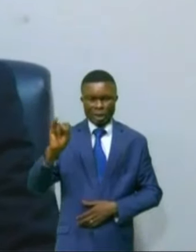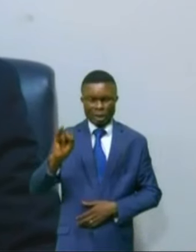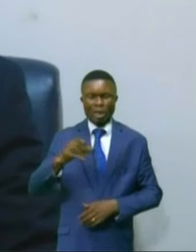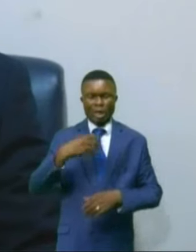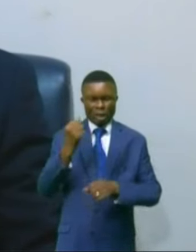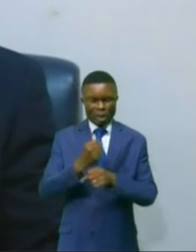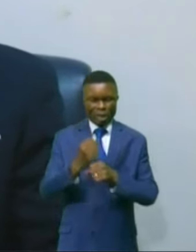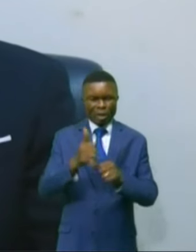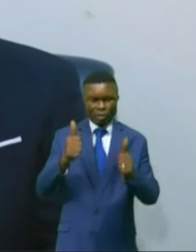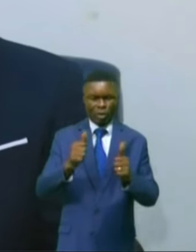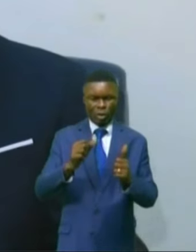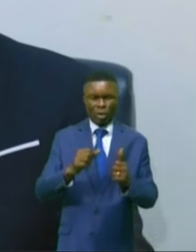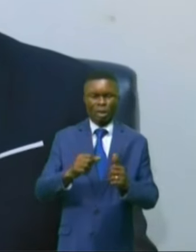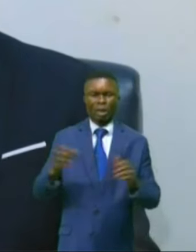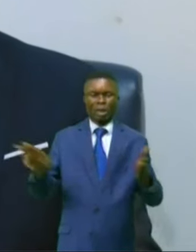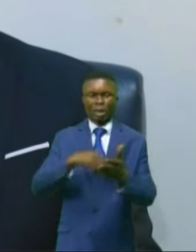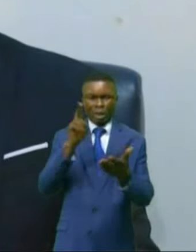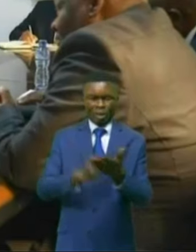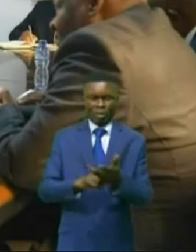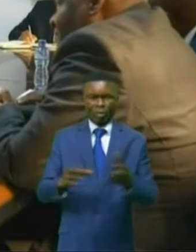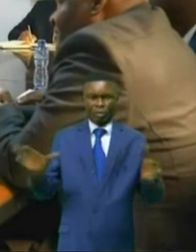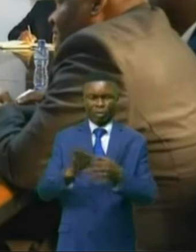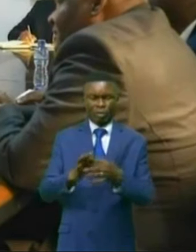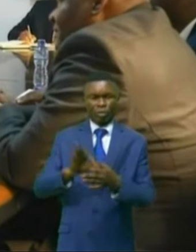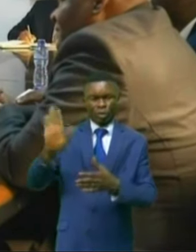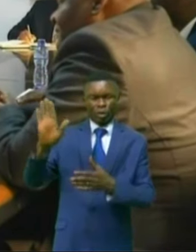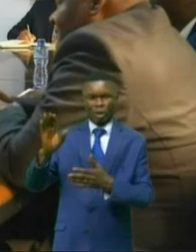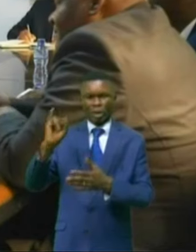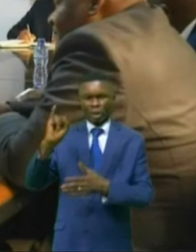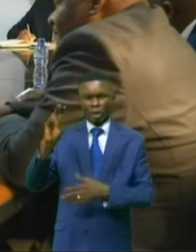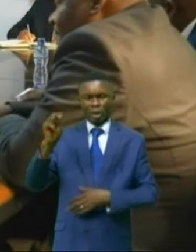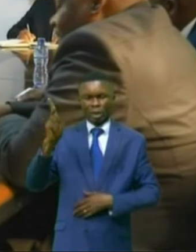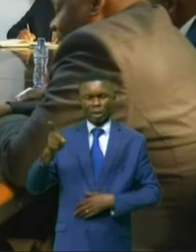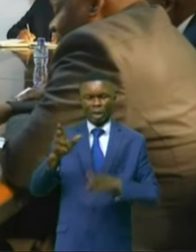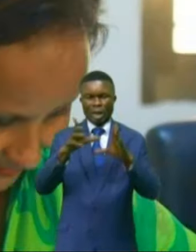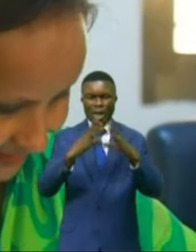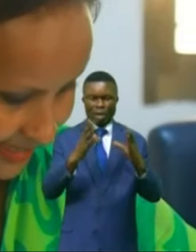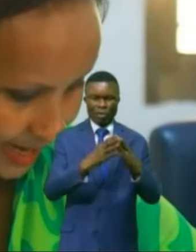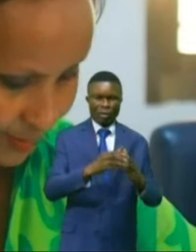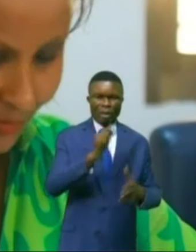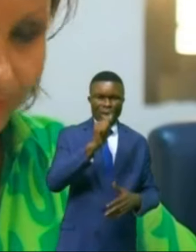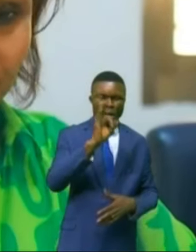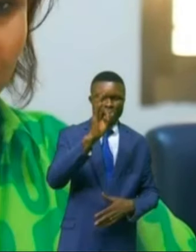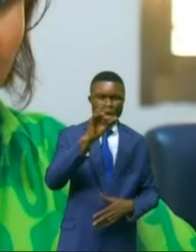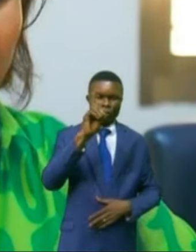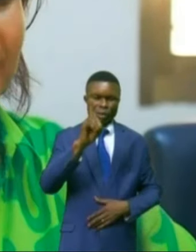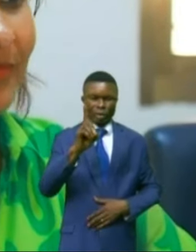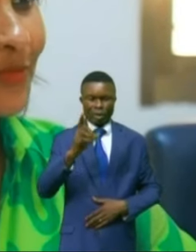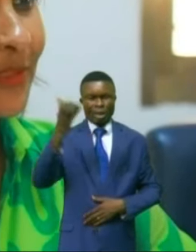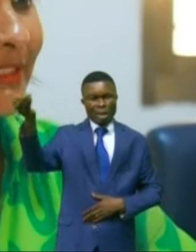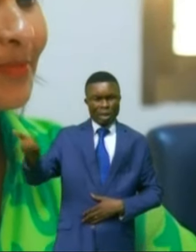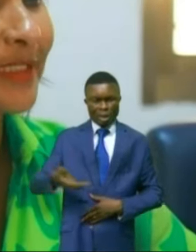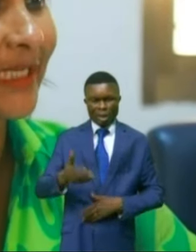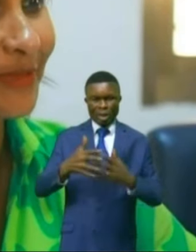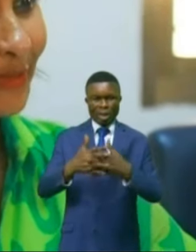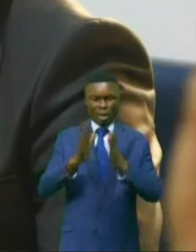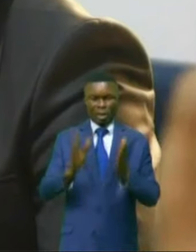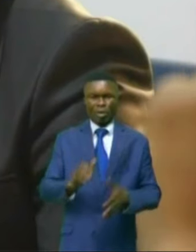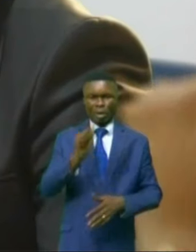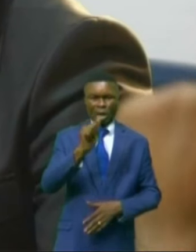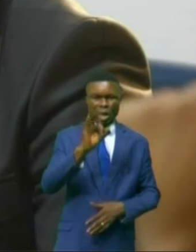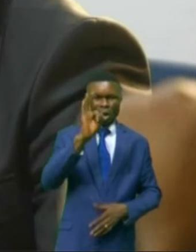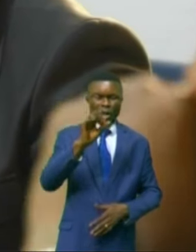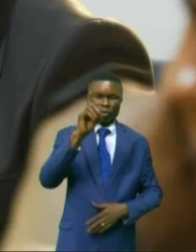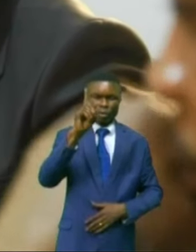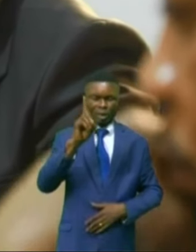œuvre du protocole qui lie son institut et l'AFD. Sur son invitation, les partenaires de l'AFD ont étalé